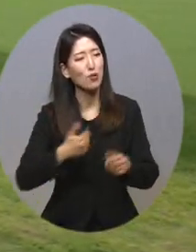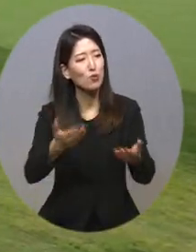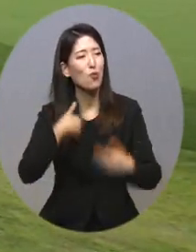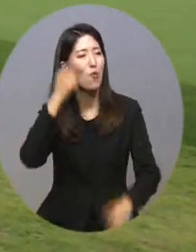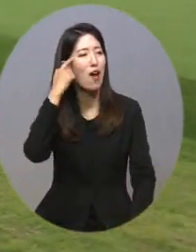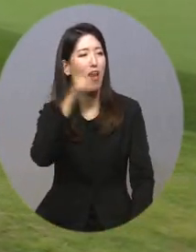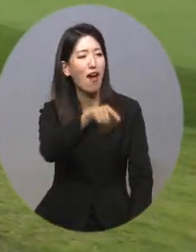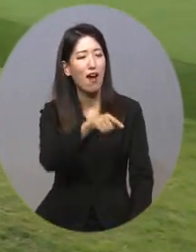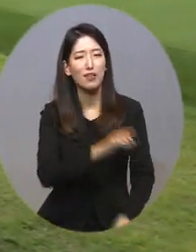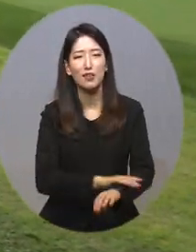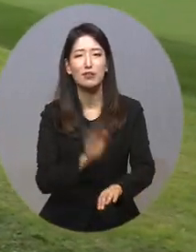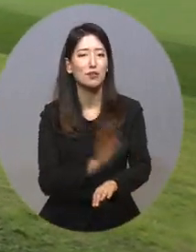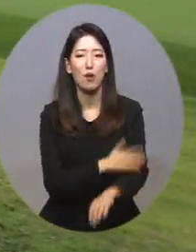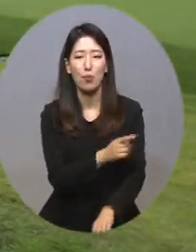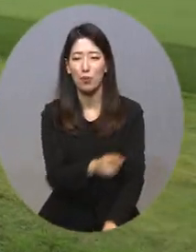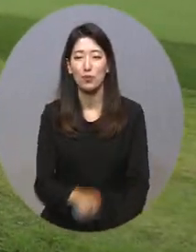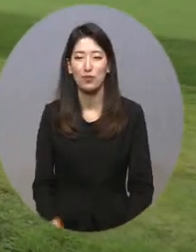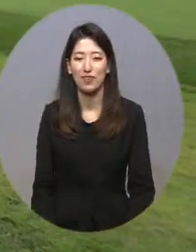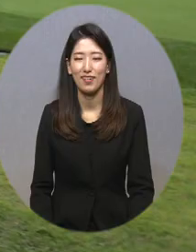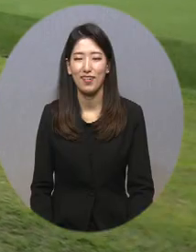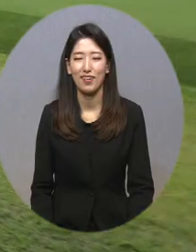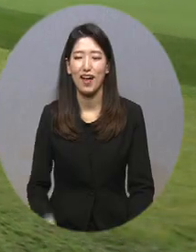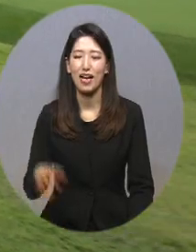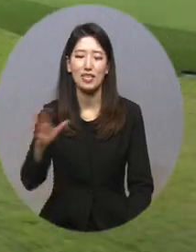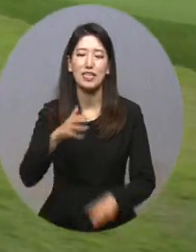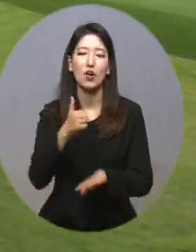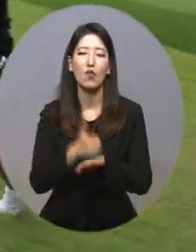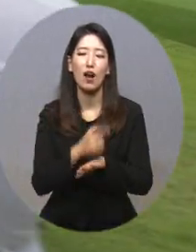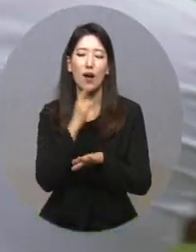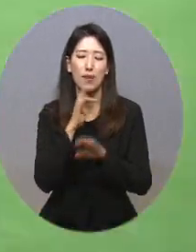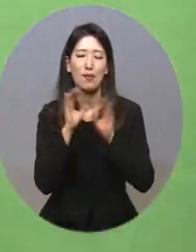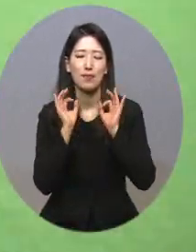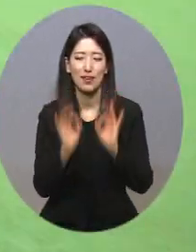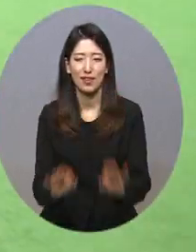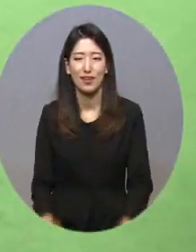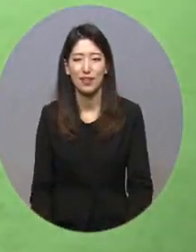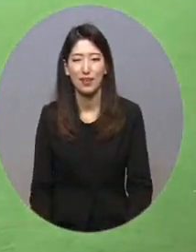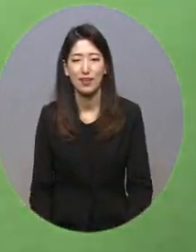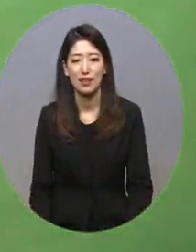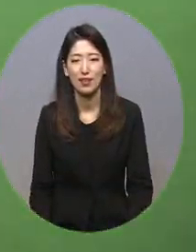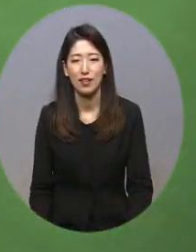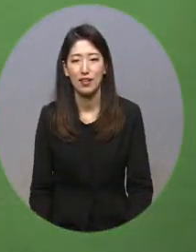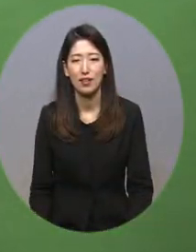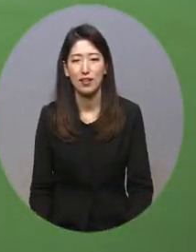아, 진짜. 아, 결과만 결과만 보시죠.